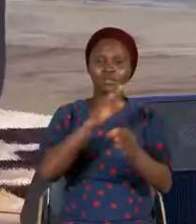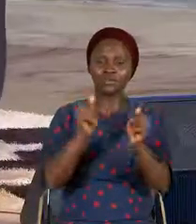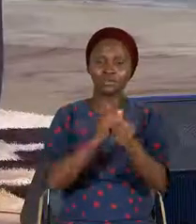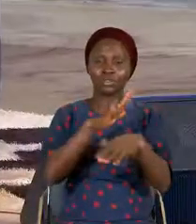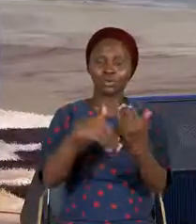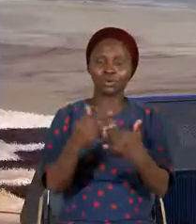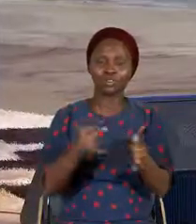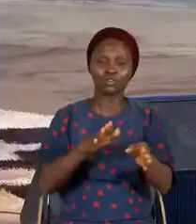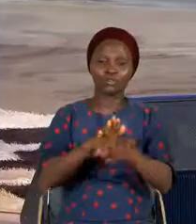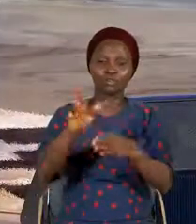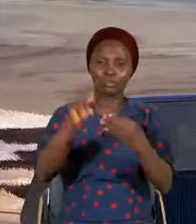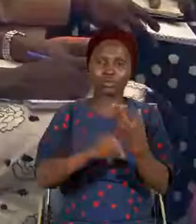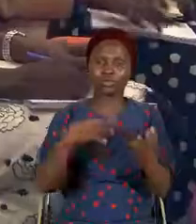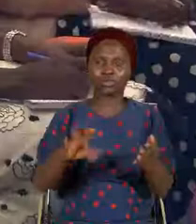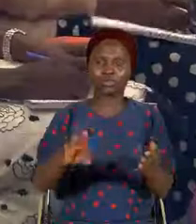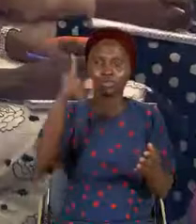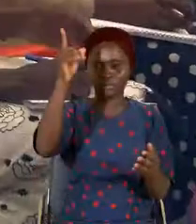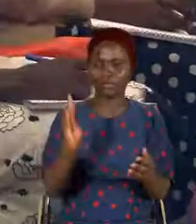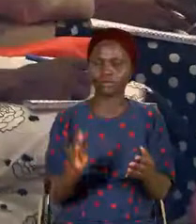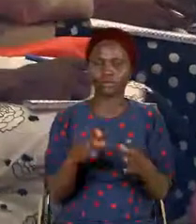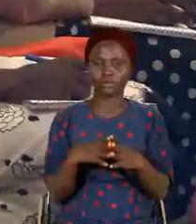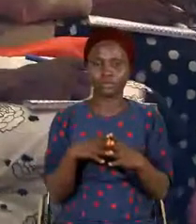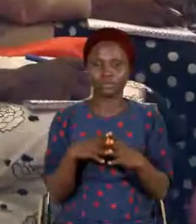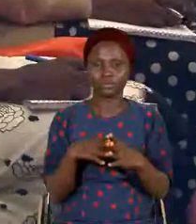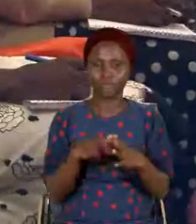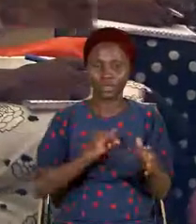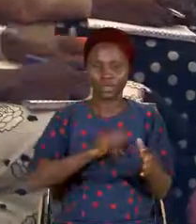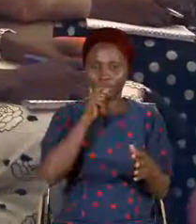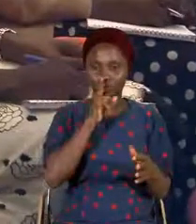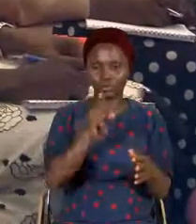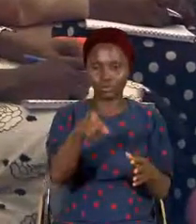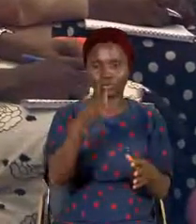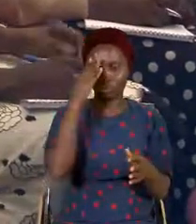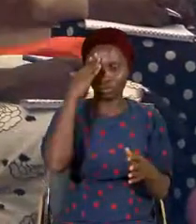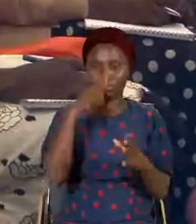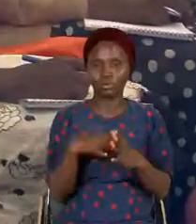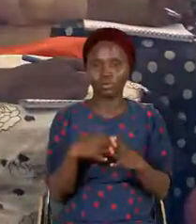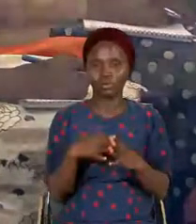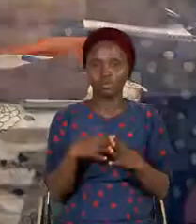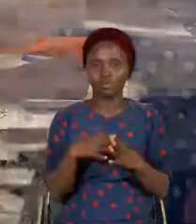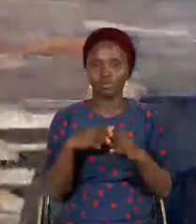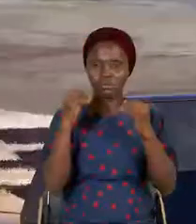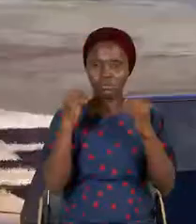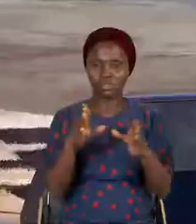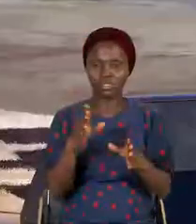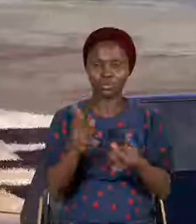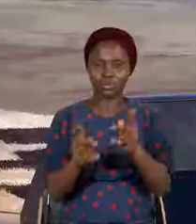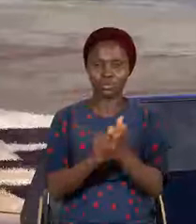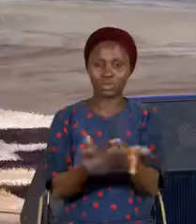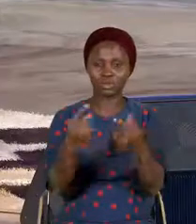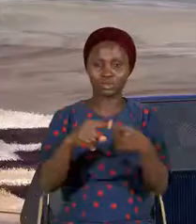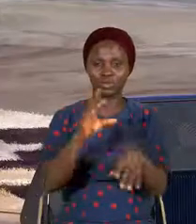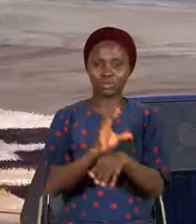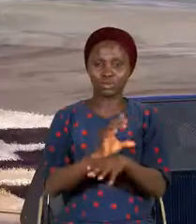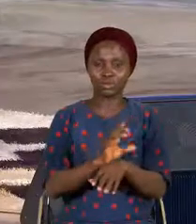Christ qui surpasse toute connaissance, en sorte que vous, ce vous là, c'est vous, vous soyez rempli jusqu'à la plénitude de Dieu.